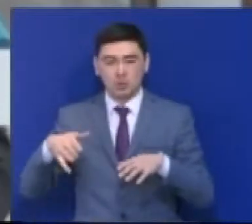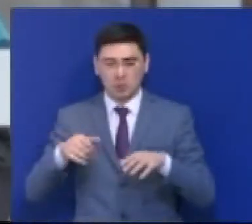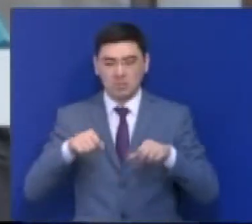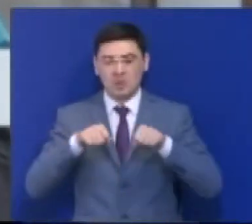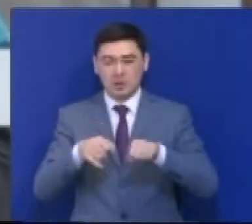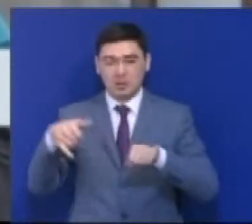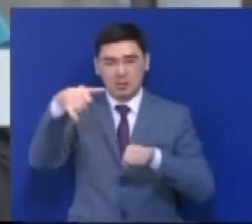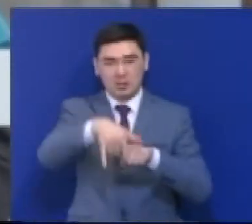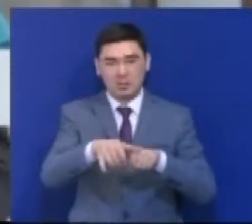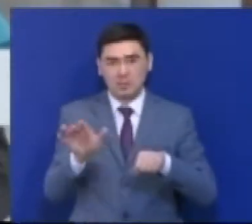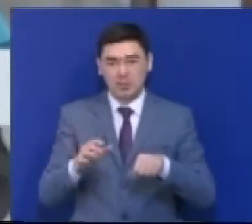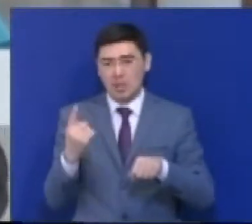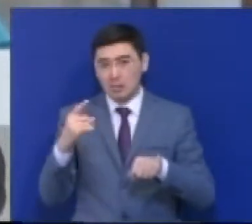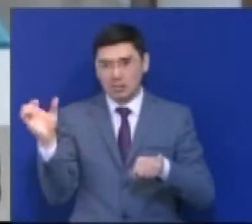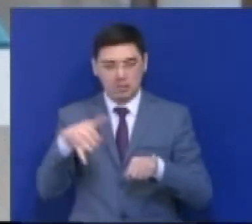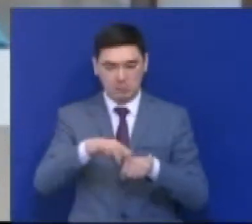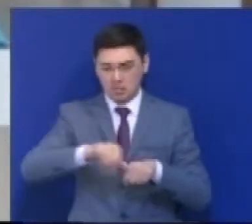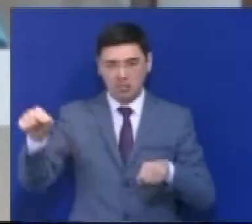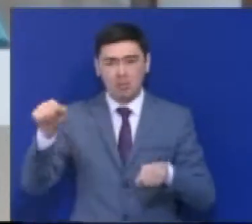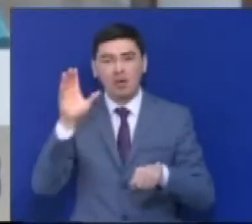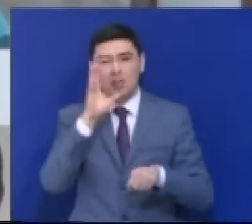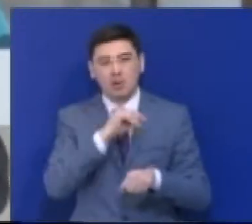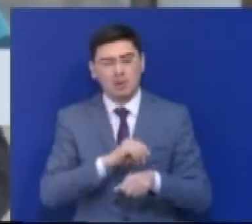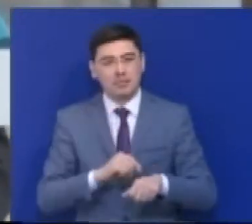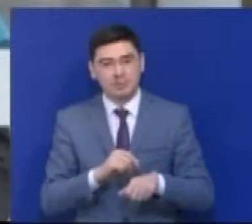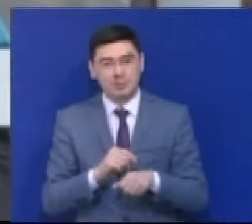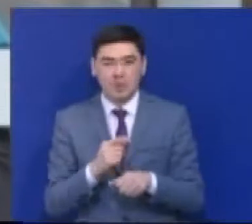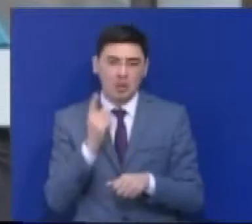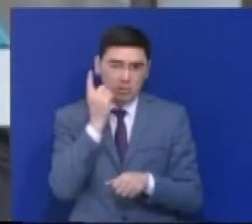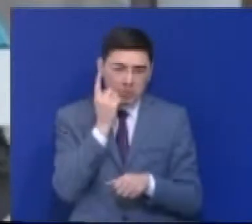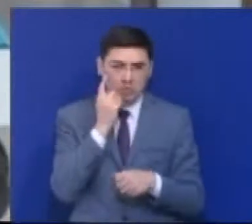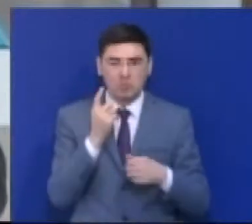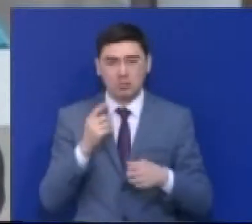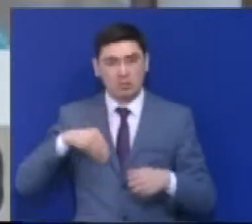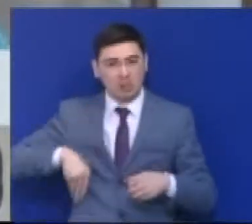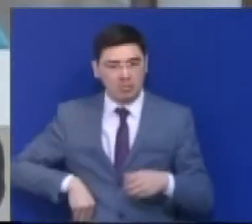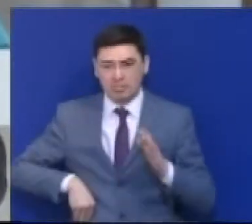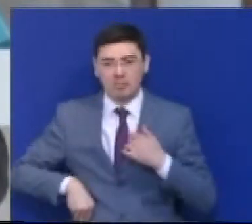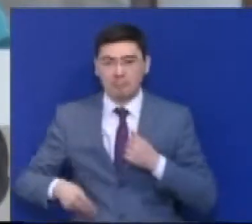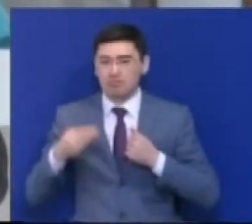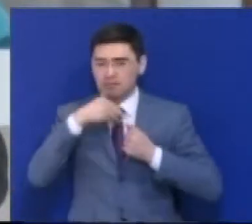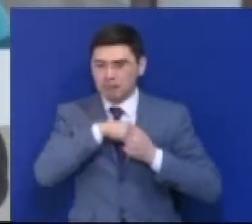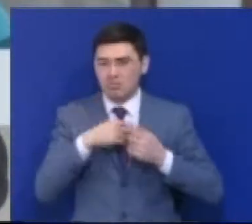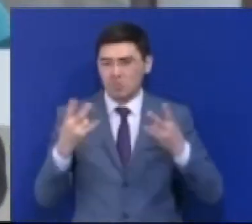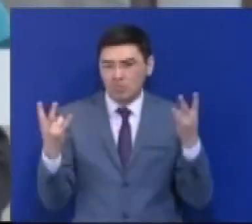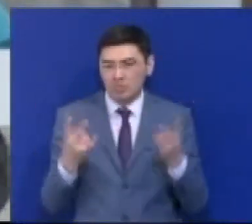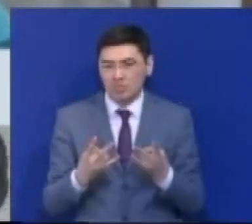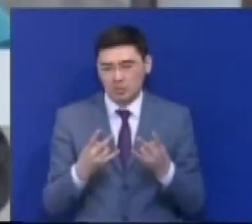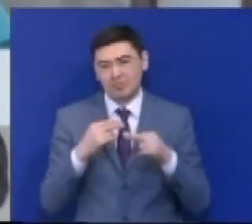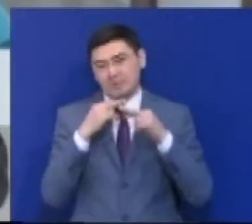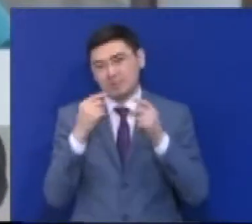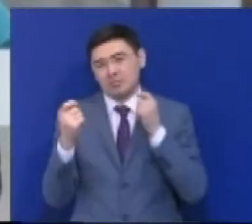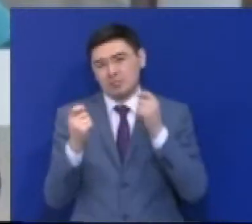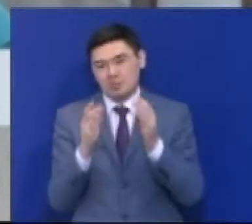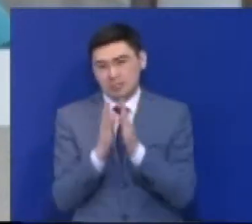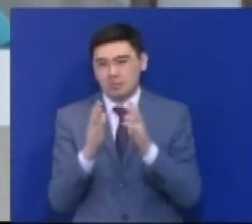леспес жылдамдықпен бірнеше секунд ішінде көз жазып қалуыңыз мүмкін. Ұялы телефонды да сырт қалтаға салмау керек. Өз мүліктеріңізге сақ болсаңыздар,